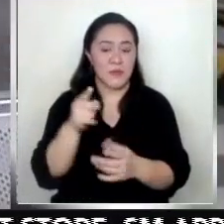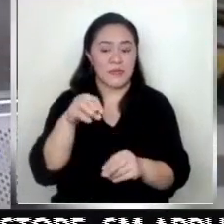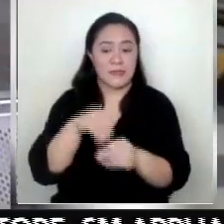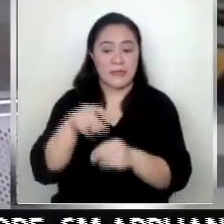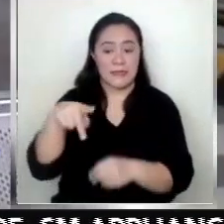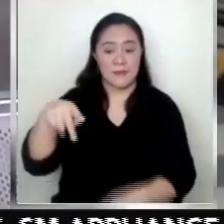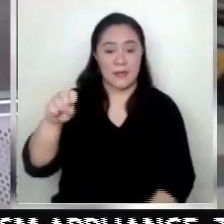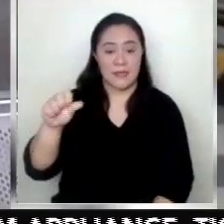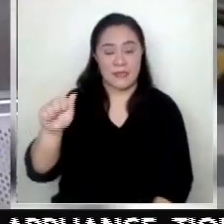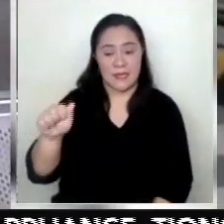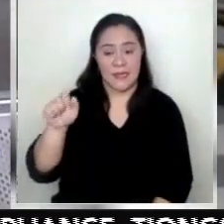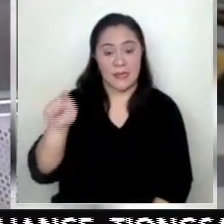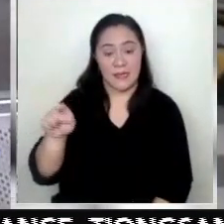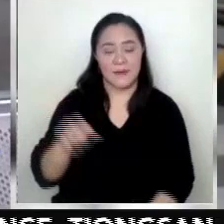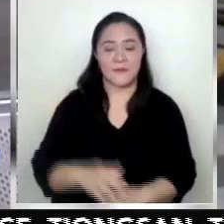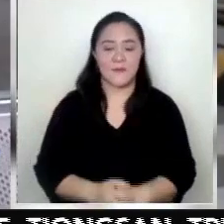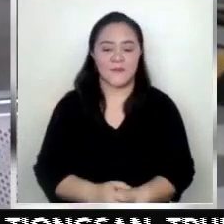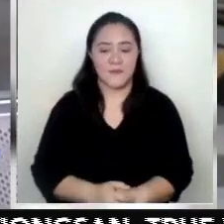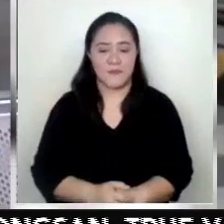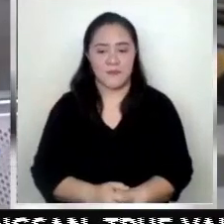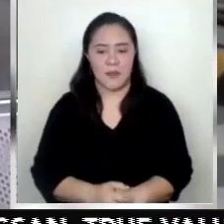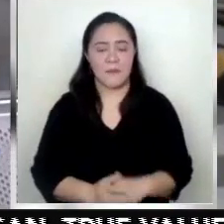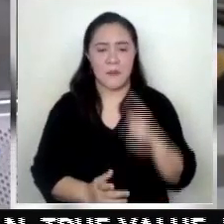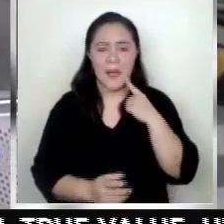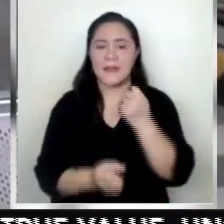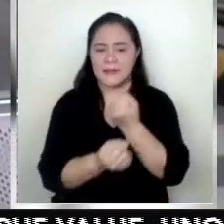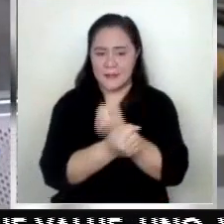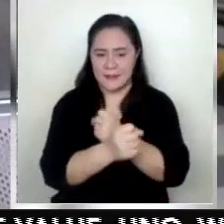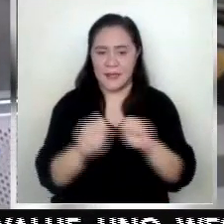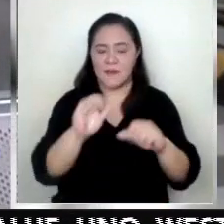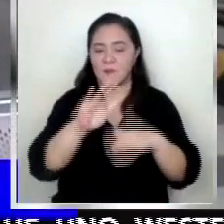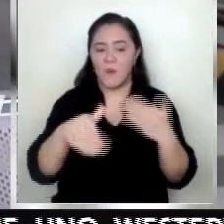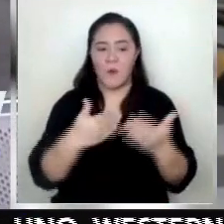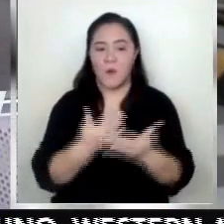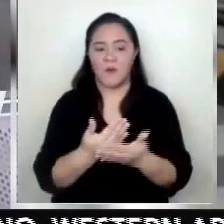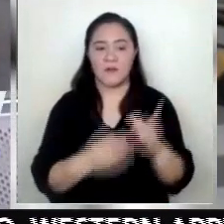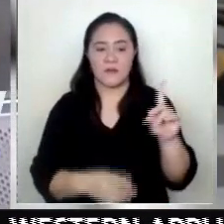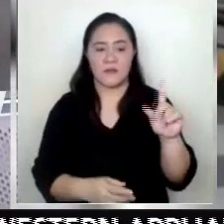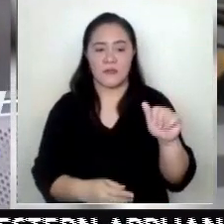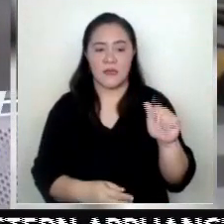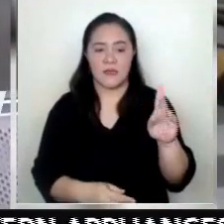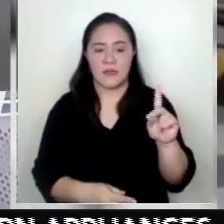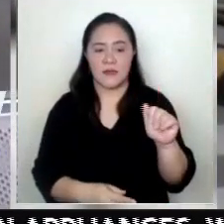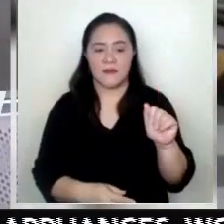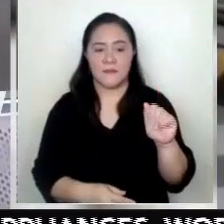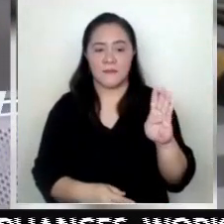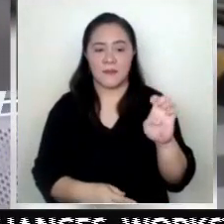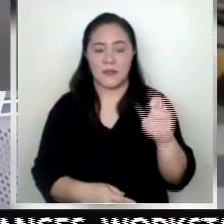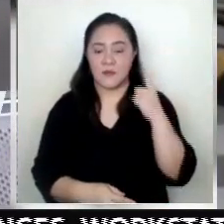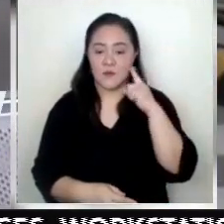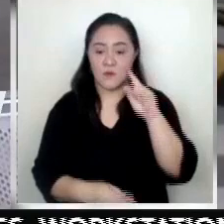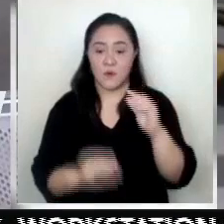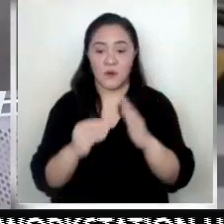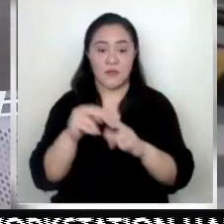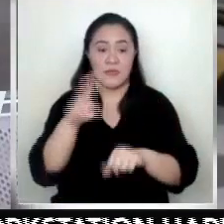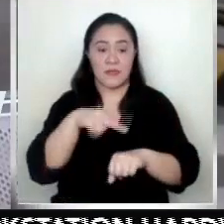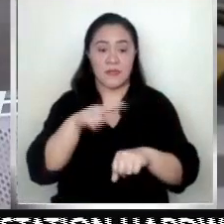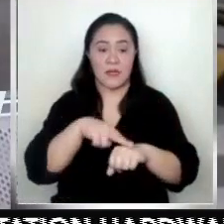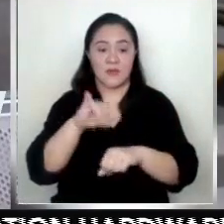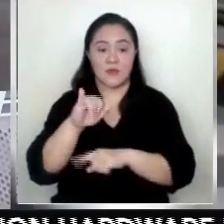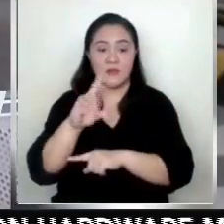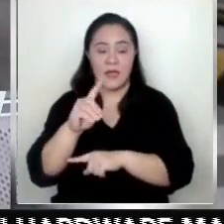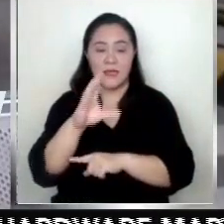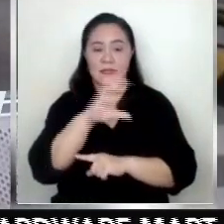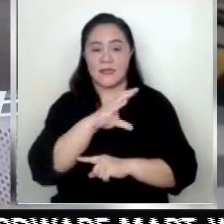statistics authority ligtas naman daw ang mga database na may kin laman sa National ID system at sa mga civil registry katulad na